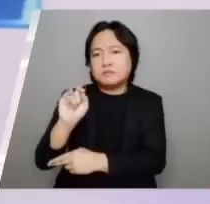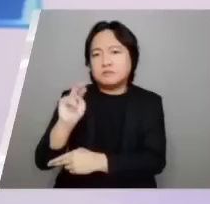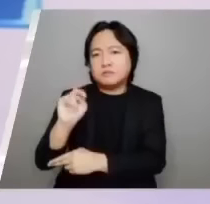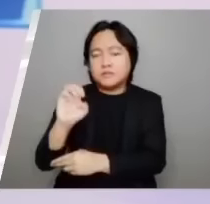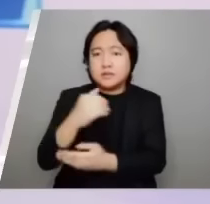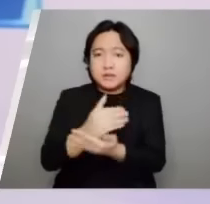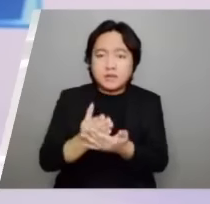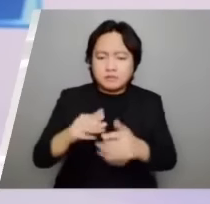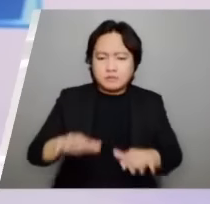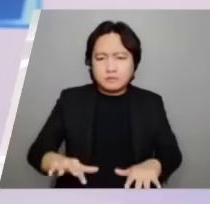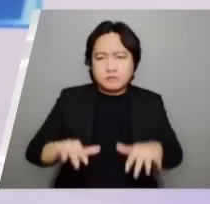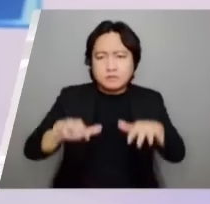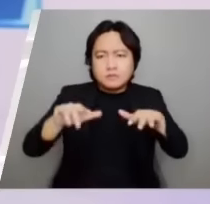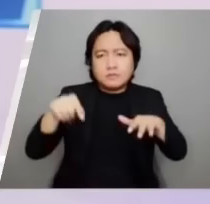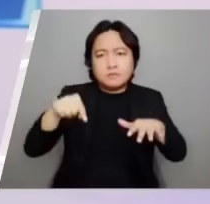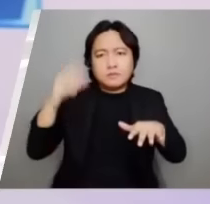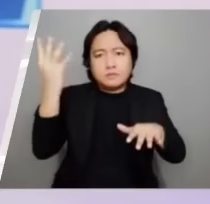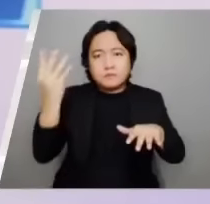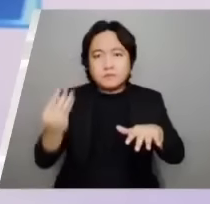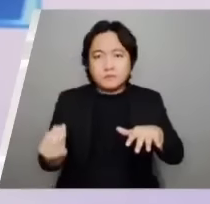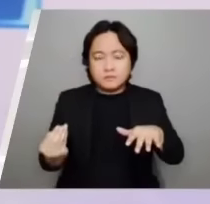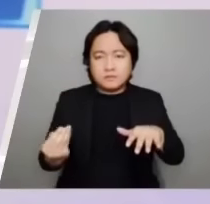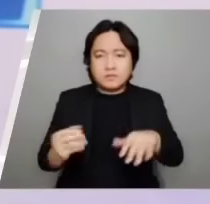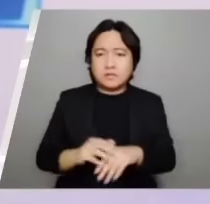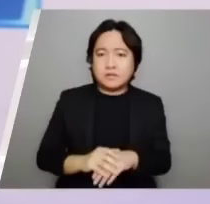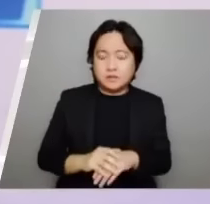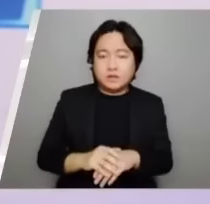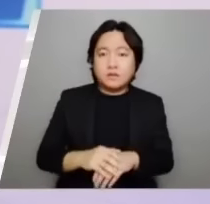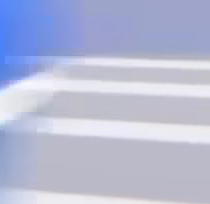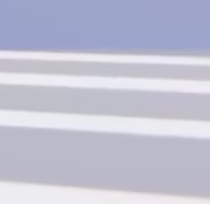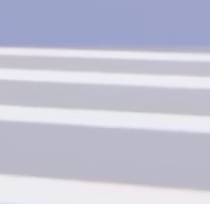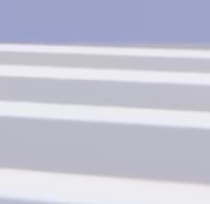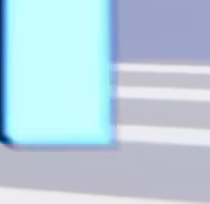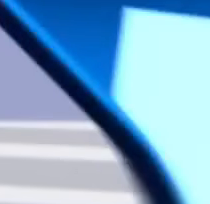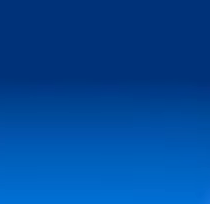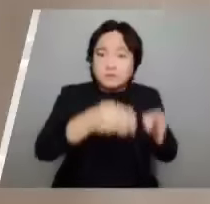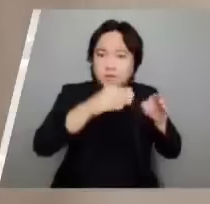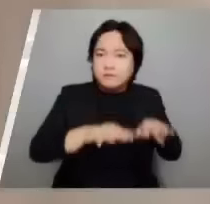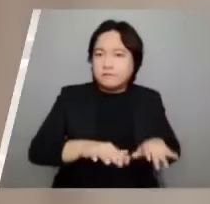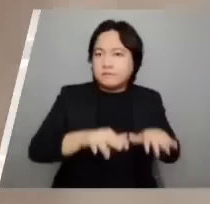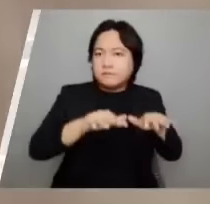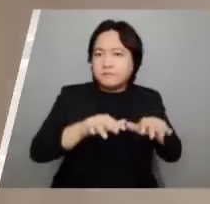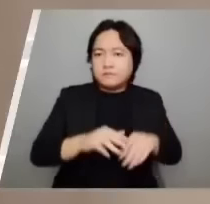saan nalubog sa baha, pati ang isang ospital. Ating saksihan!